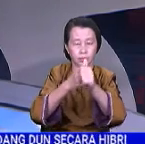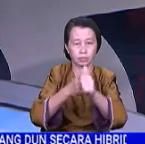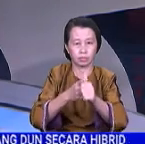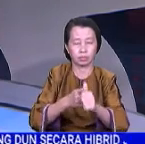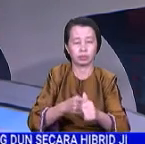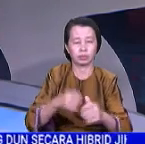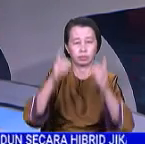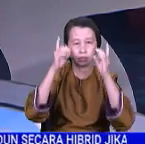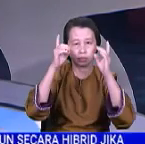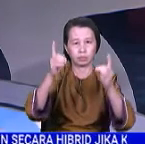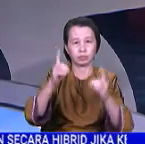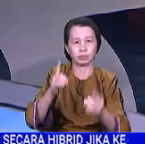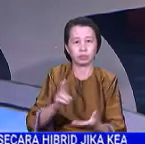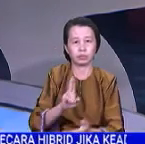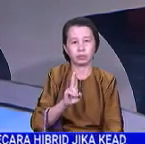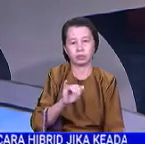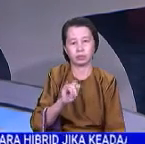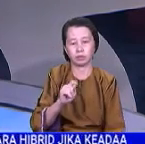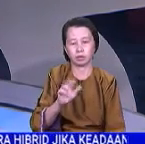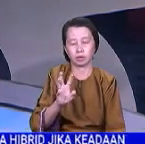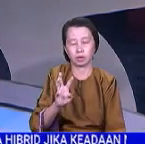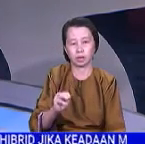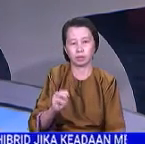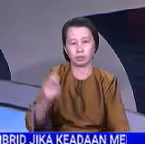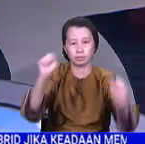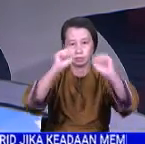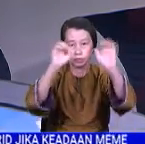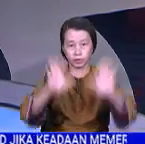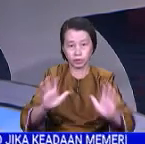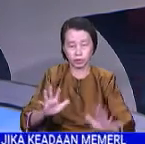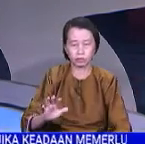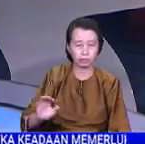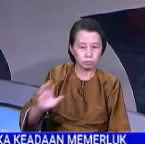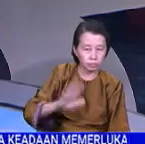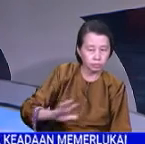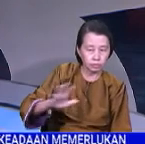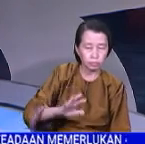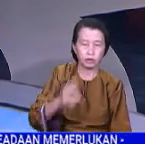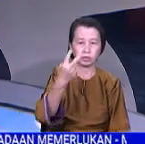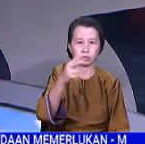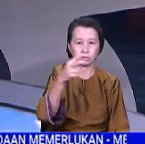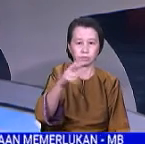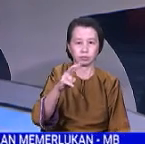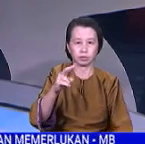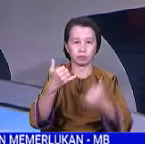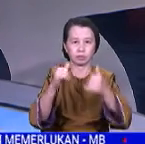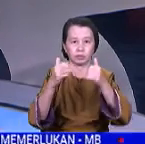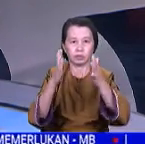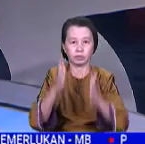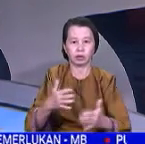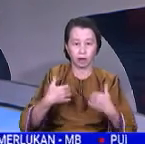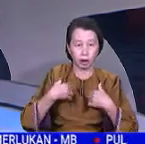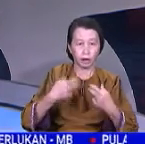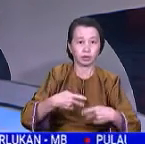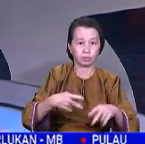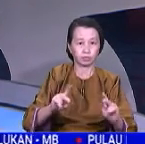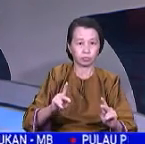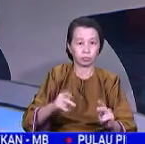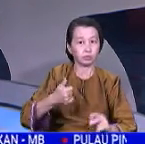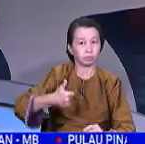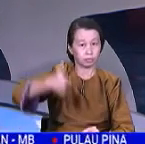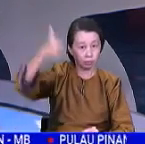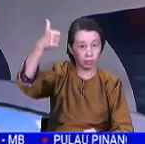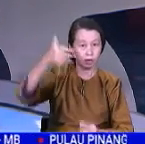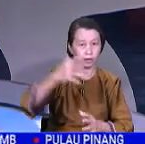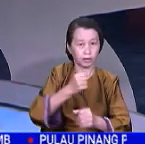Fakulti Sains Sukan dan Rekreasi UiTM Shah Alam, Muhammad Sadiq Mustafa menjangkakan 12 atlet tersebut mempunyai peluang untuk bersinar dengan